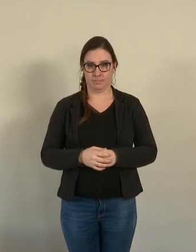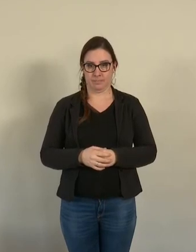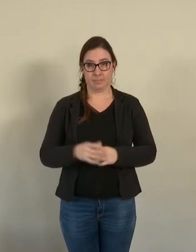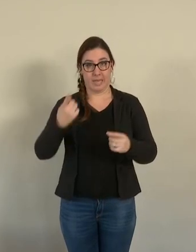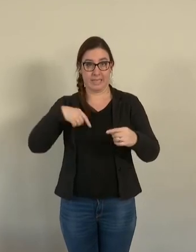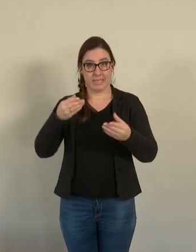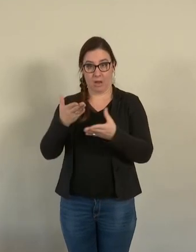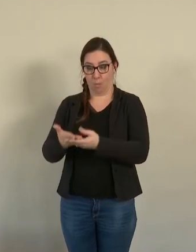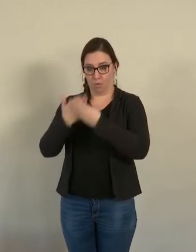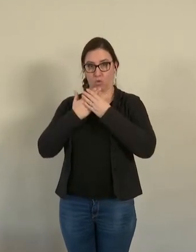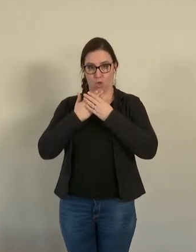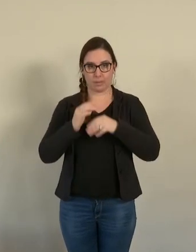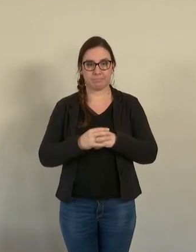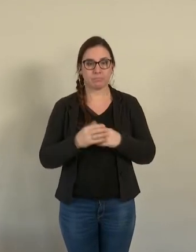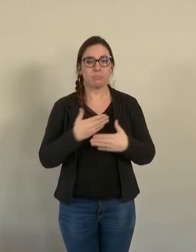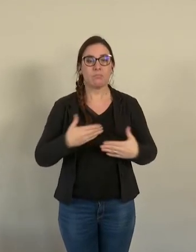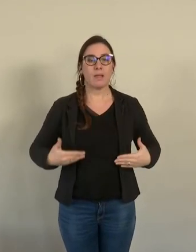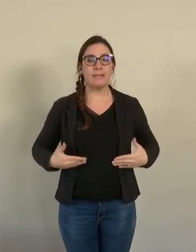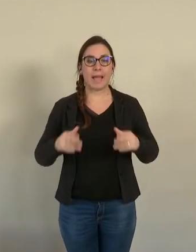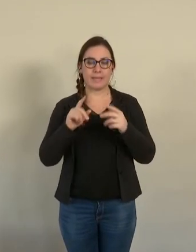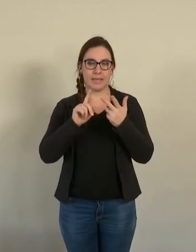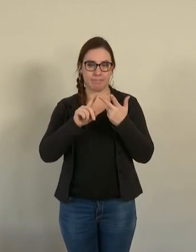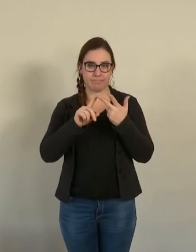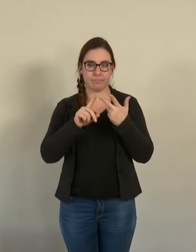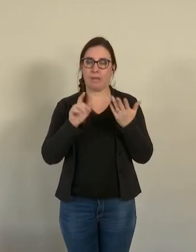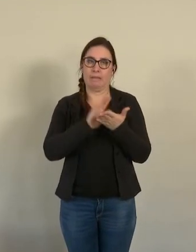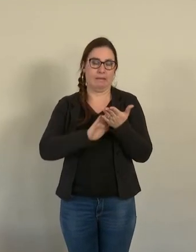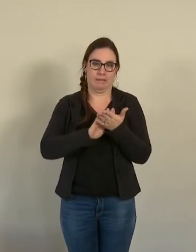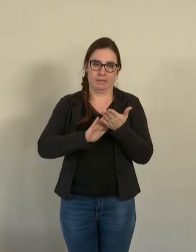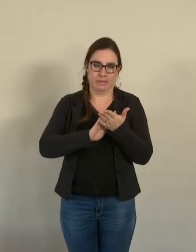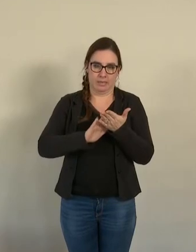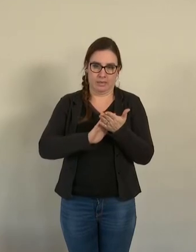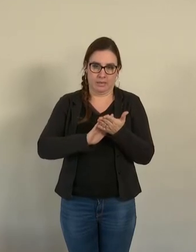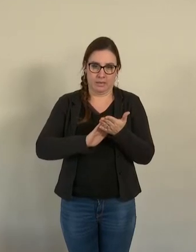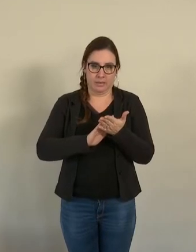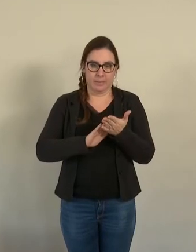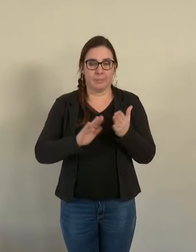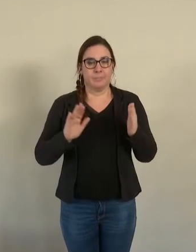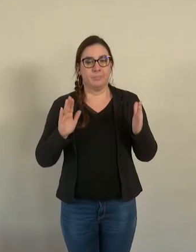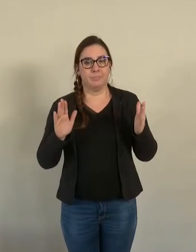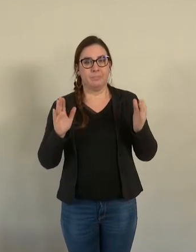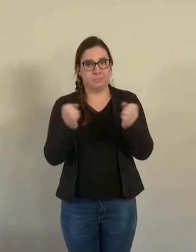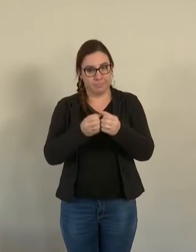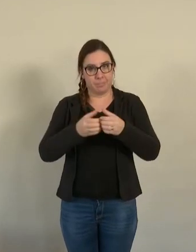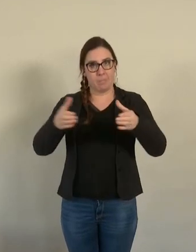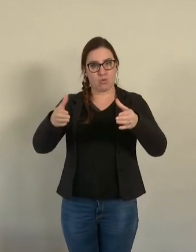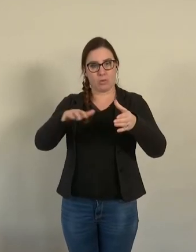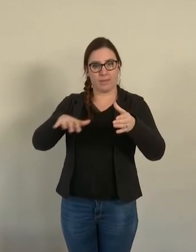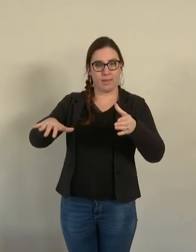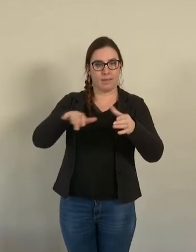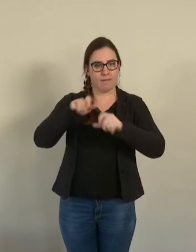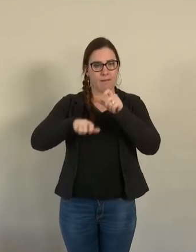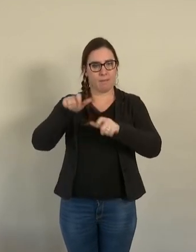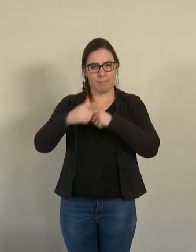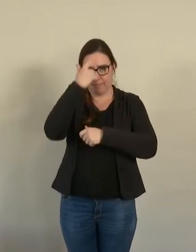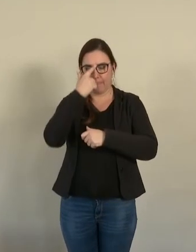disposition et enfin point pardonnez-moi mais on a parmi la majorité de nombreuses personnes